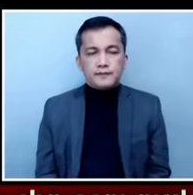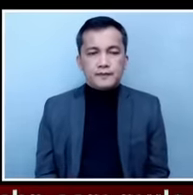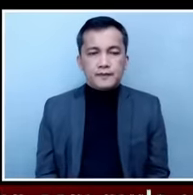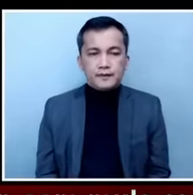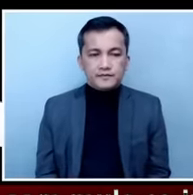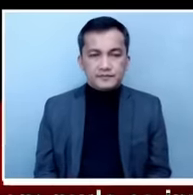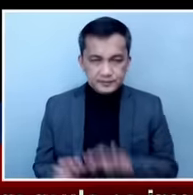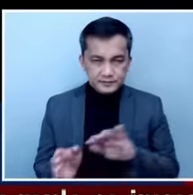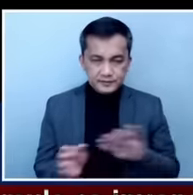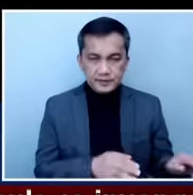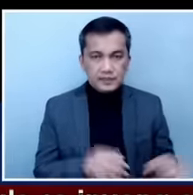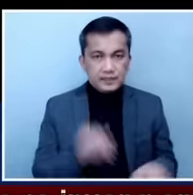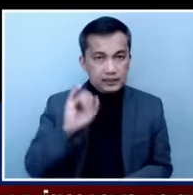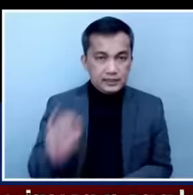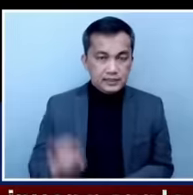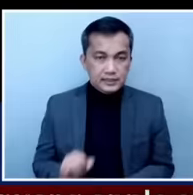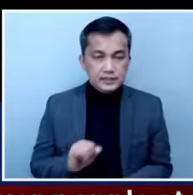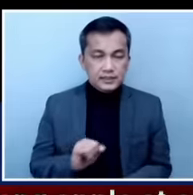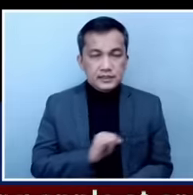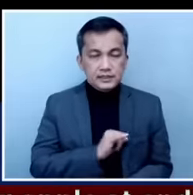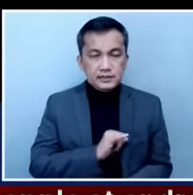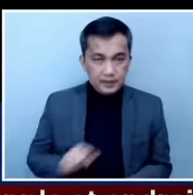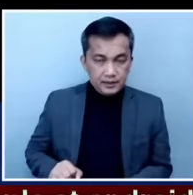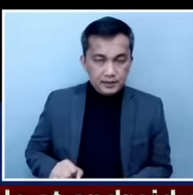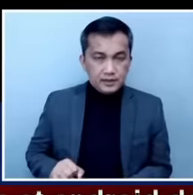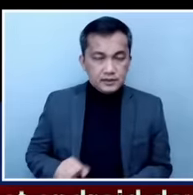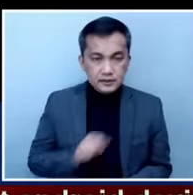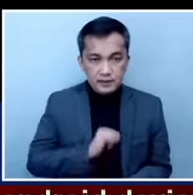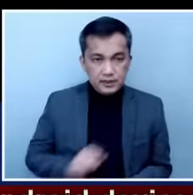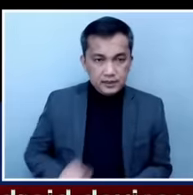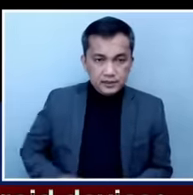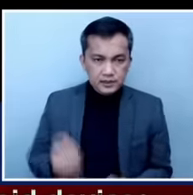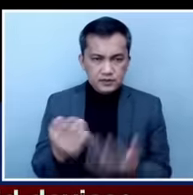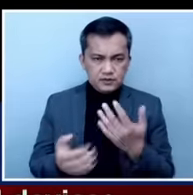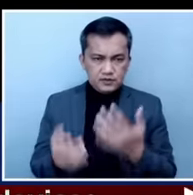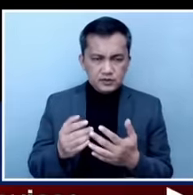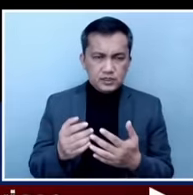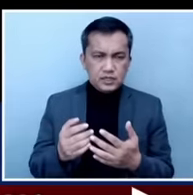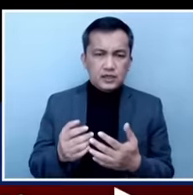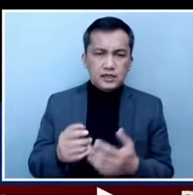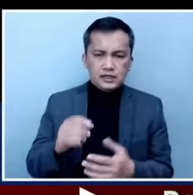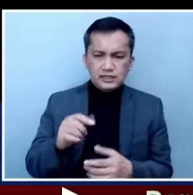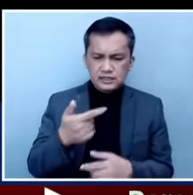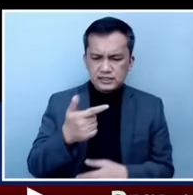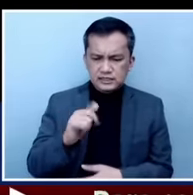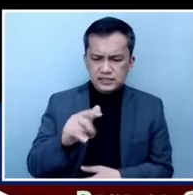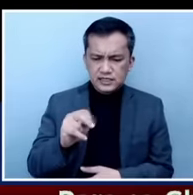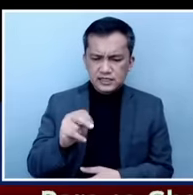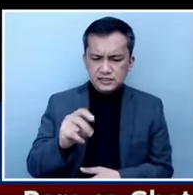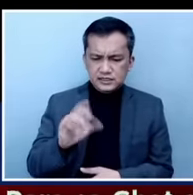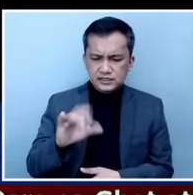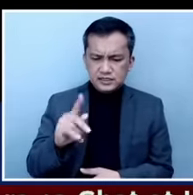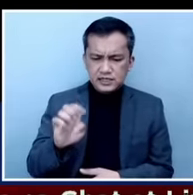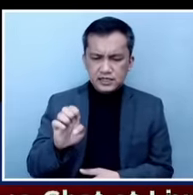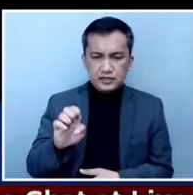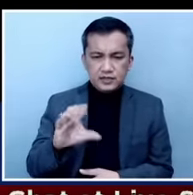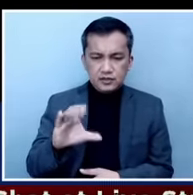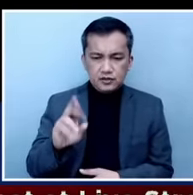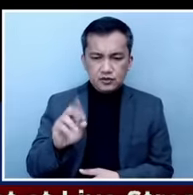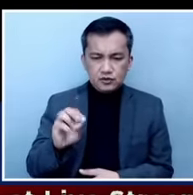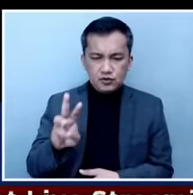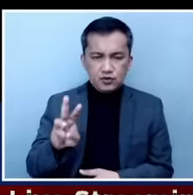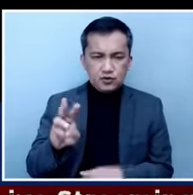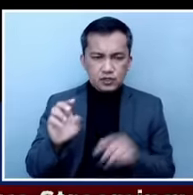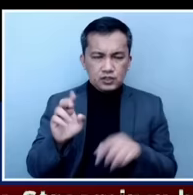Sa Iligan City, Isabela, nasunog naman ang ginagawang giant scarecrow na gagamitin sana para sa